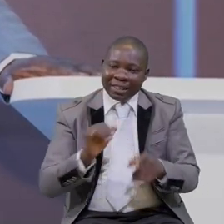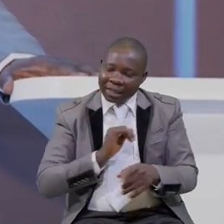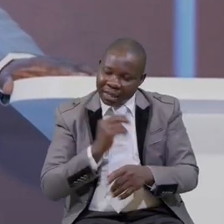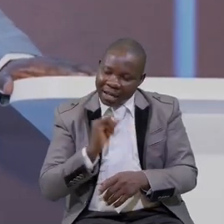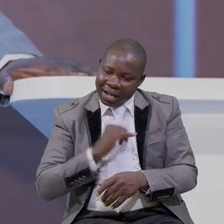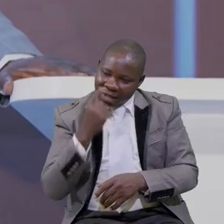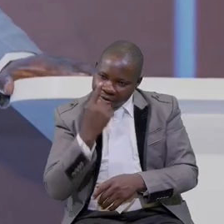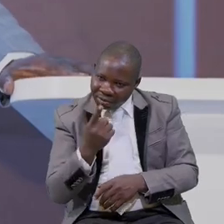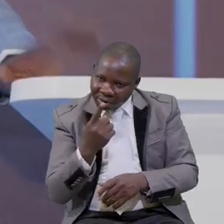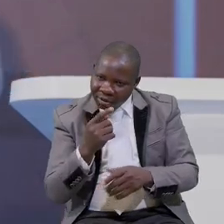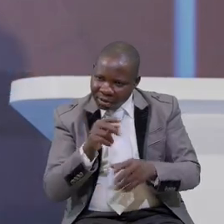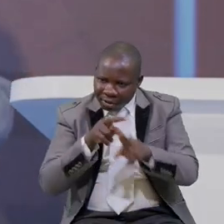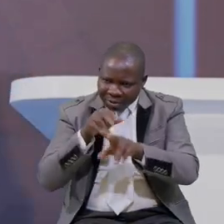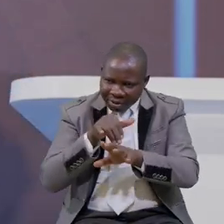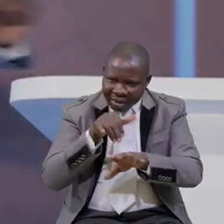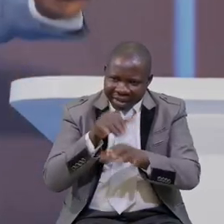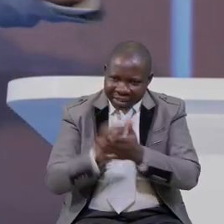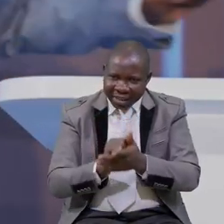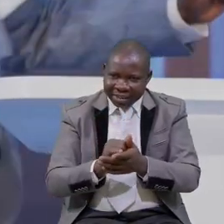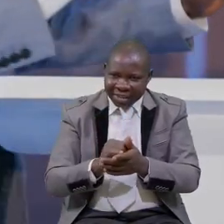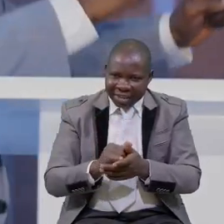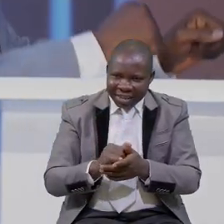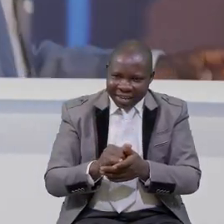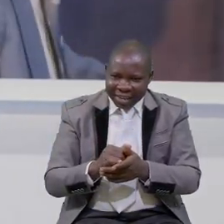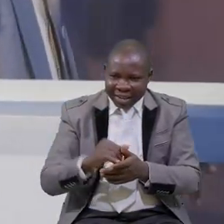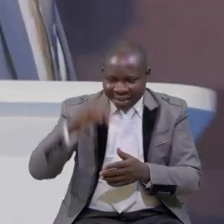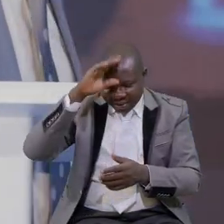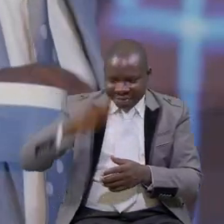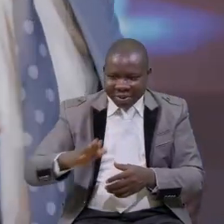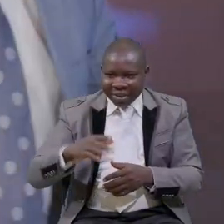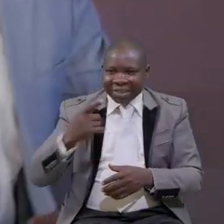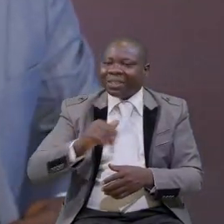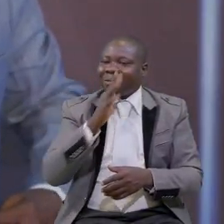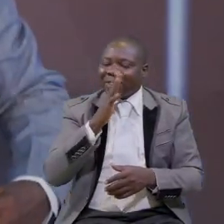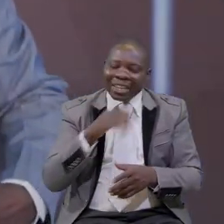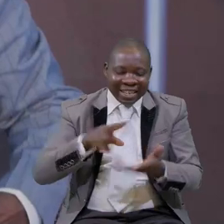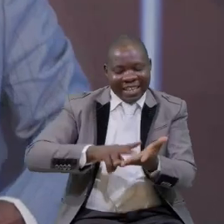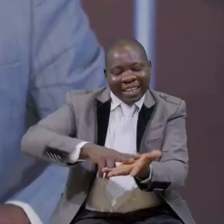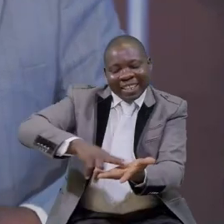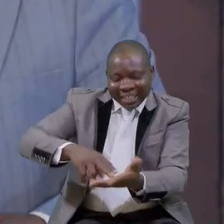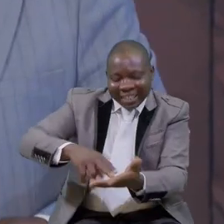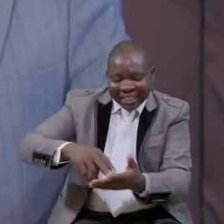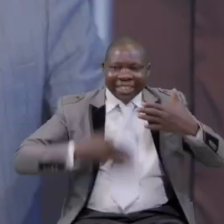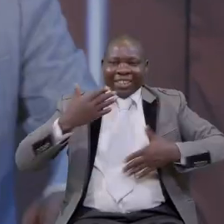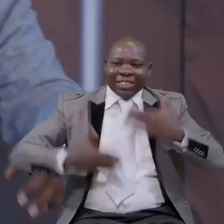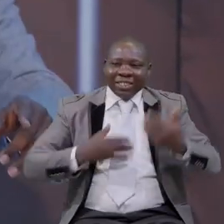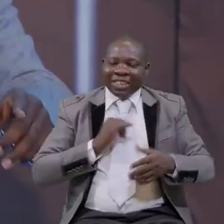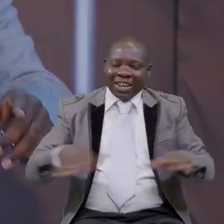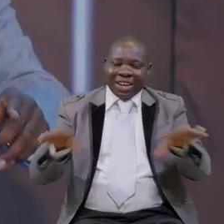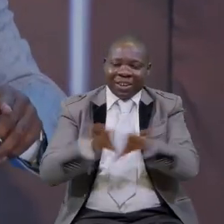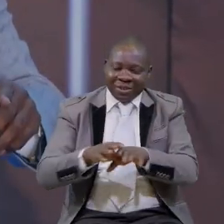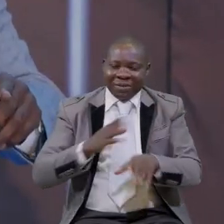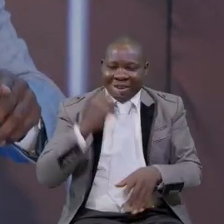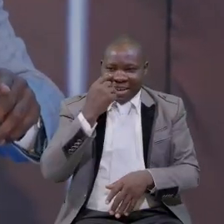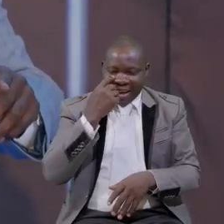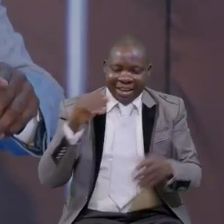œil à ce garçon-là, et la maman dansait et que se réjouissait, j'ai fermé mes yeux et j'ai